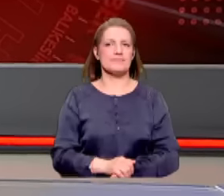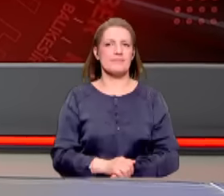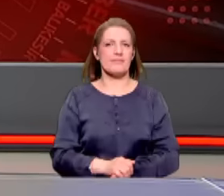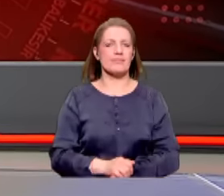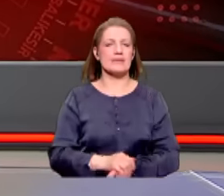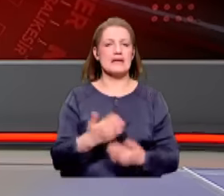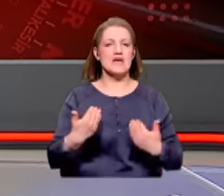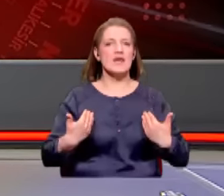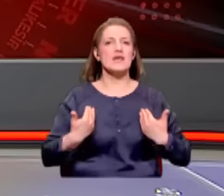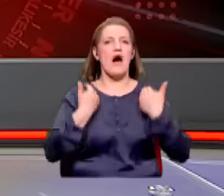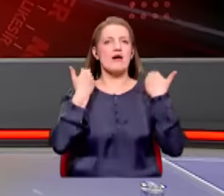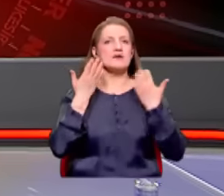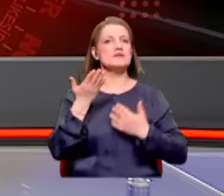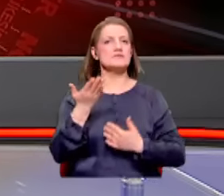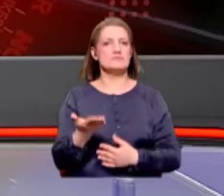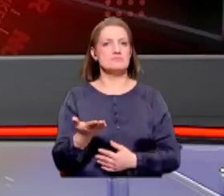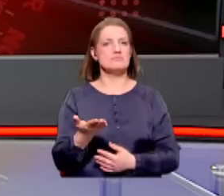Yargı,